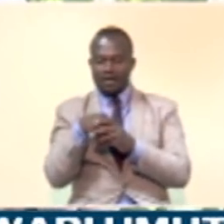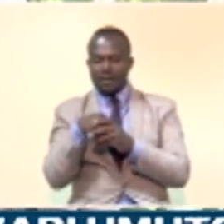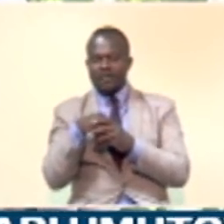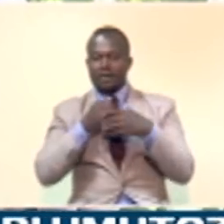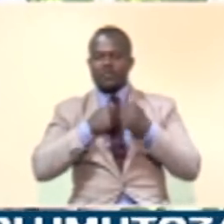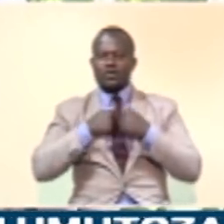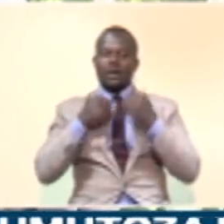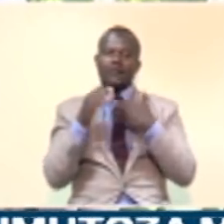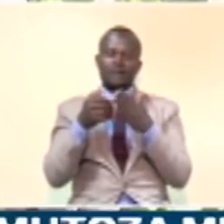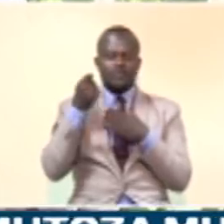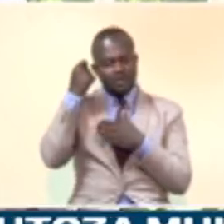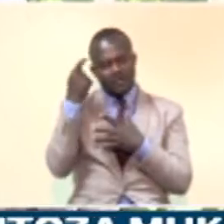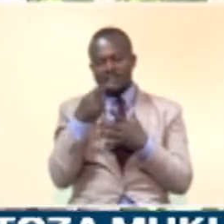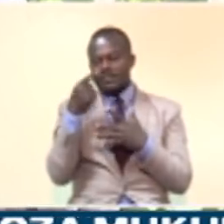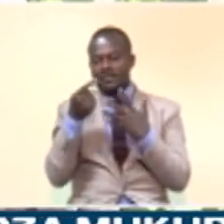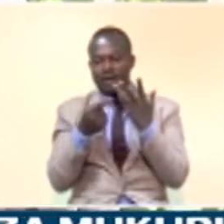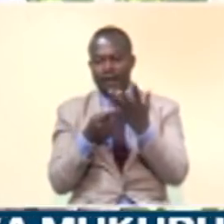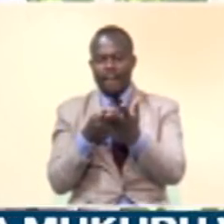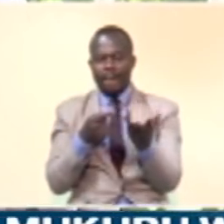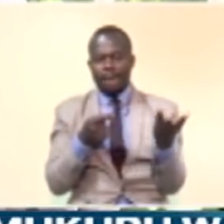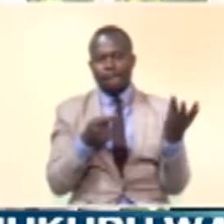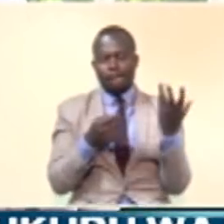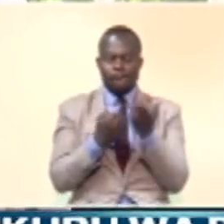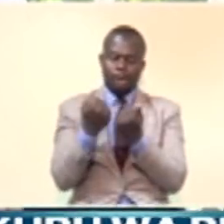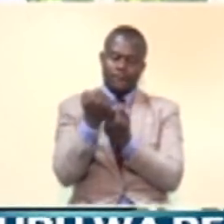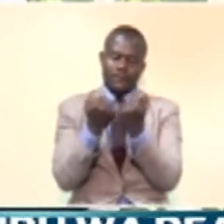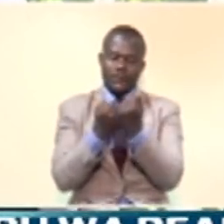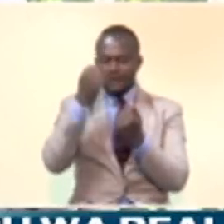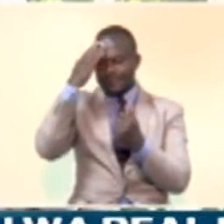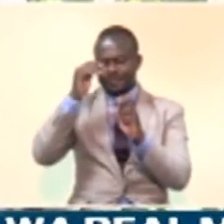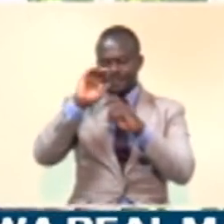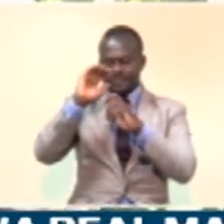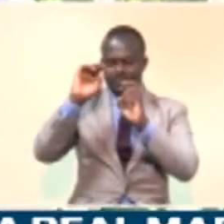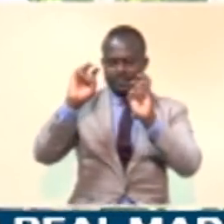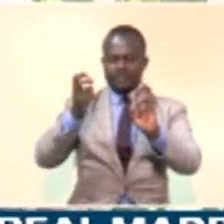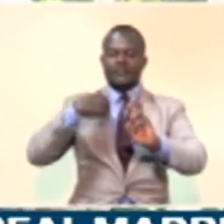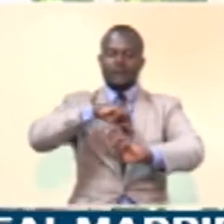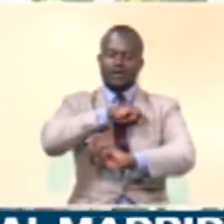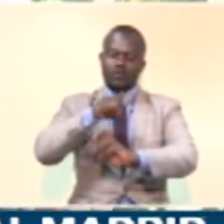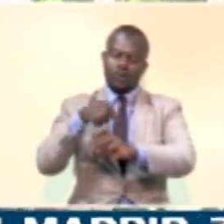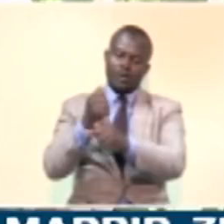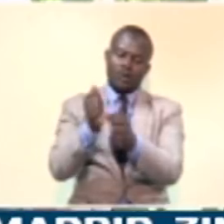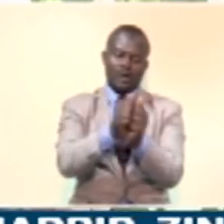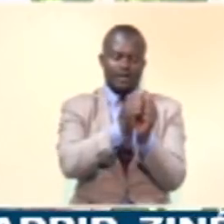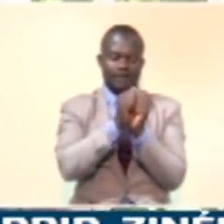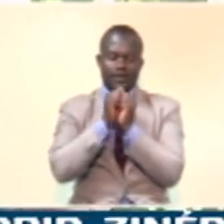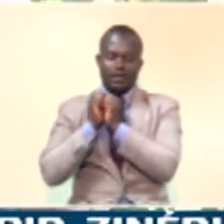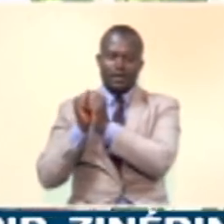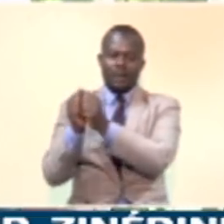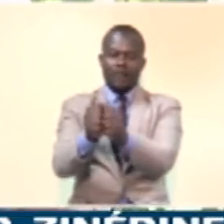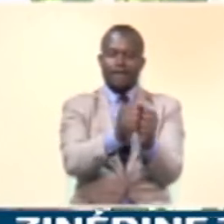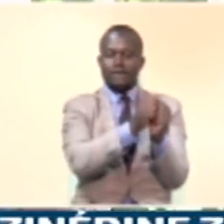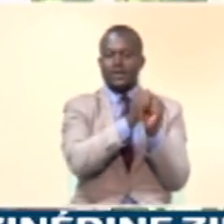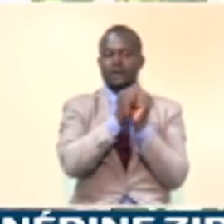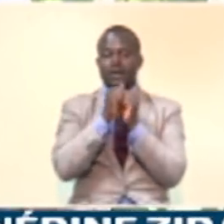bukura mu Rwanda ibyo byose rero turakeneranye kuko twese tugomba gutahiriza umugozi umwe iyo